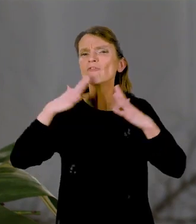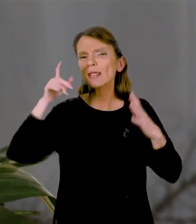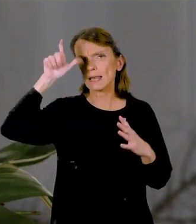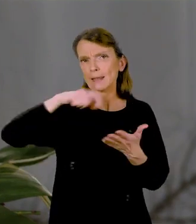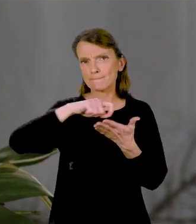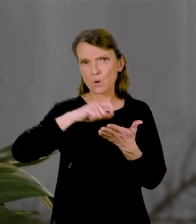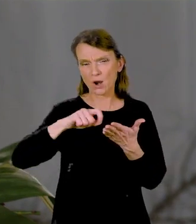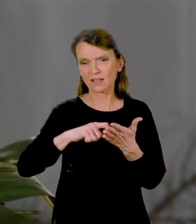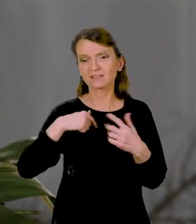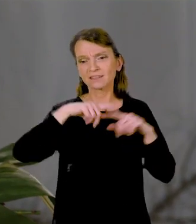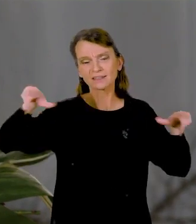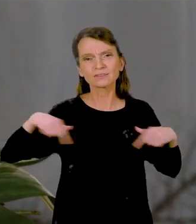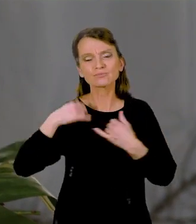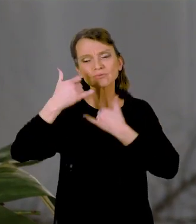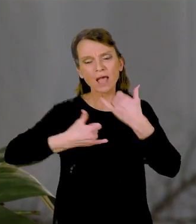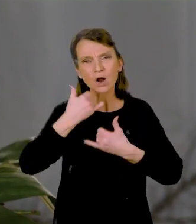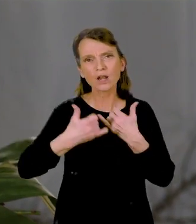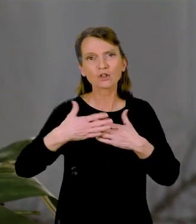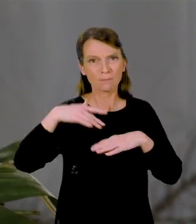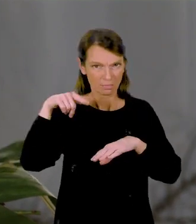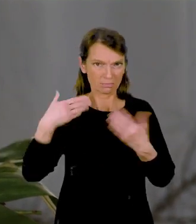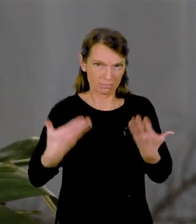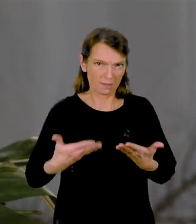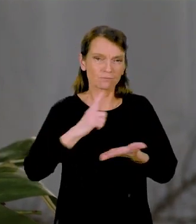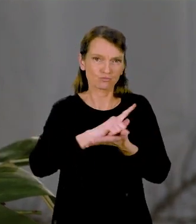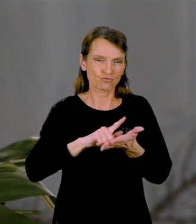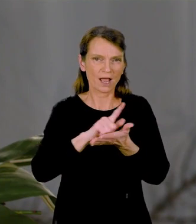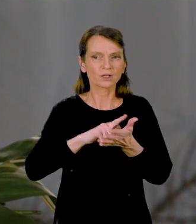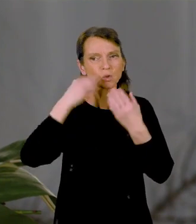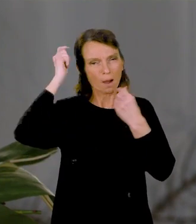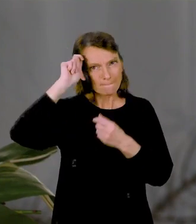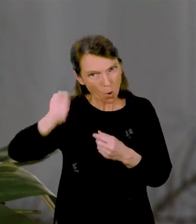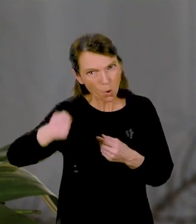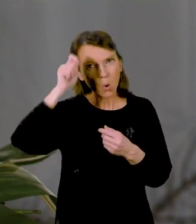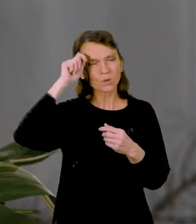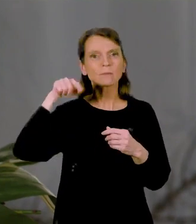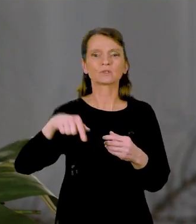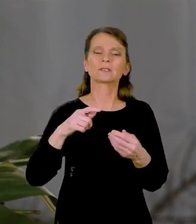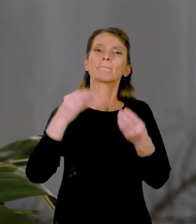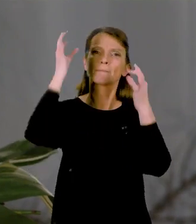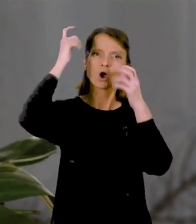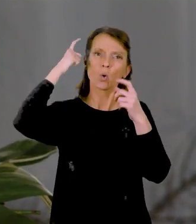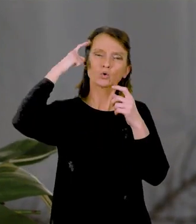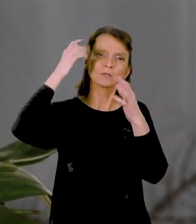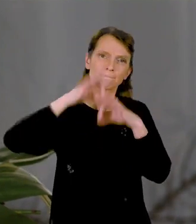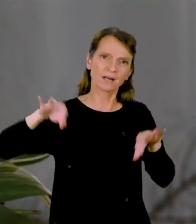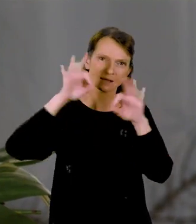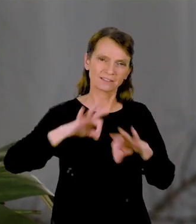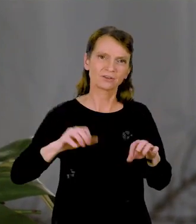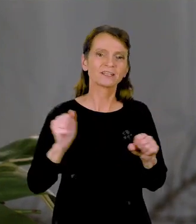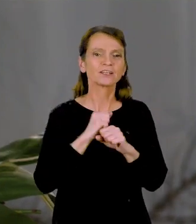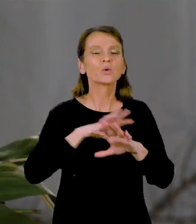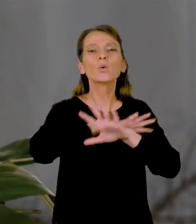poet, ki se mu vsako leto ob tem času poklonimo s kulturnim praznikom. Zato se vam vsem skupaj še enkrat zahvaljujem